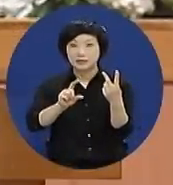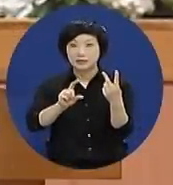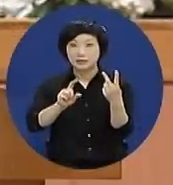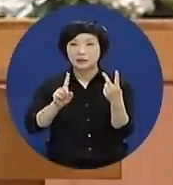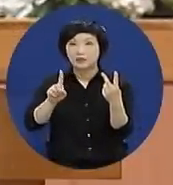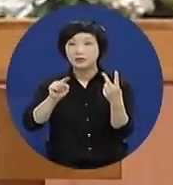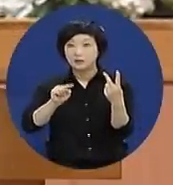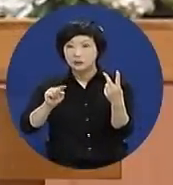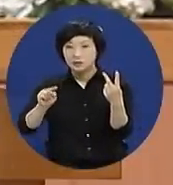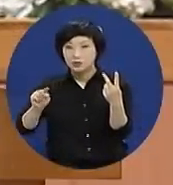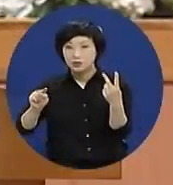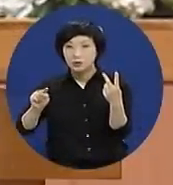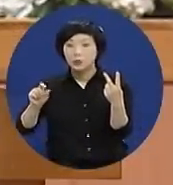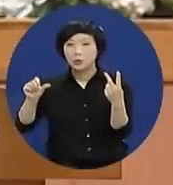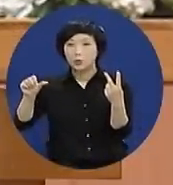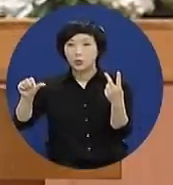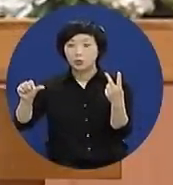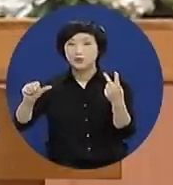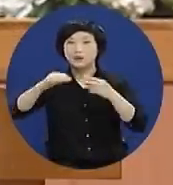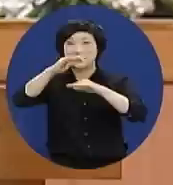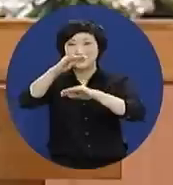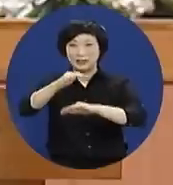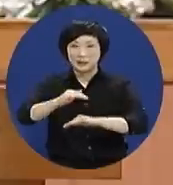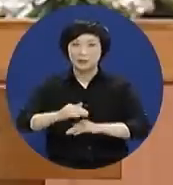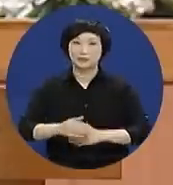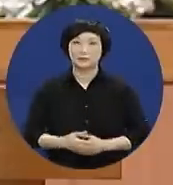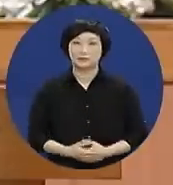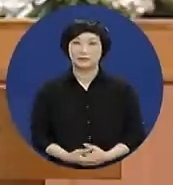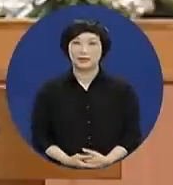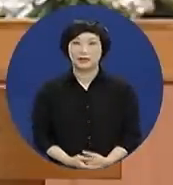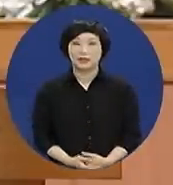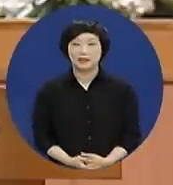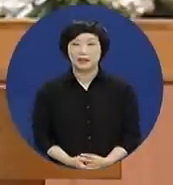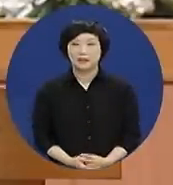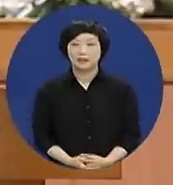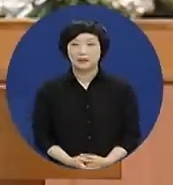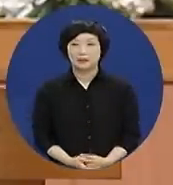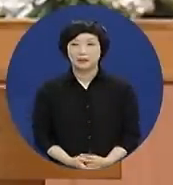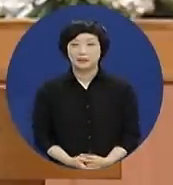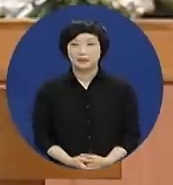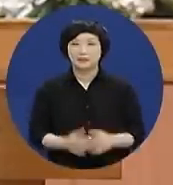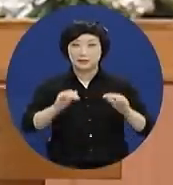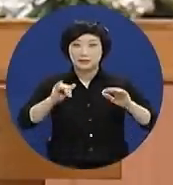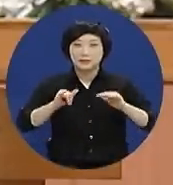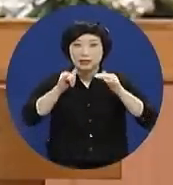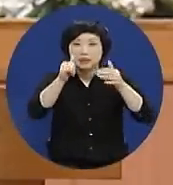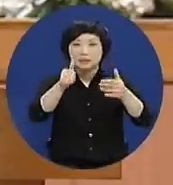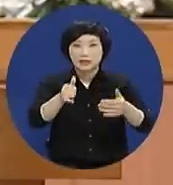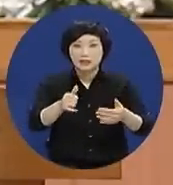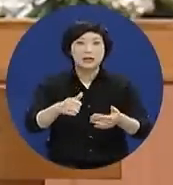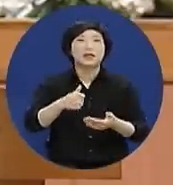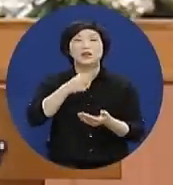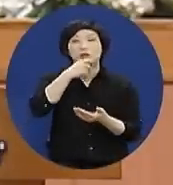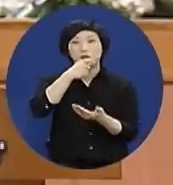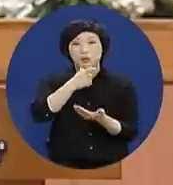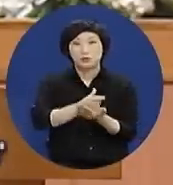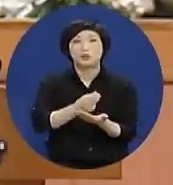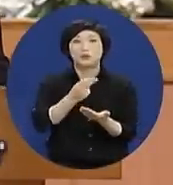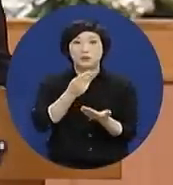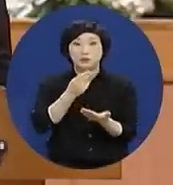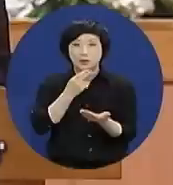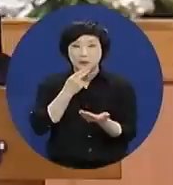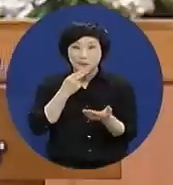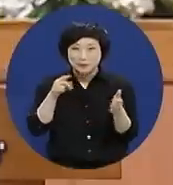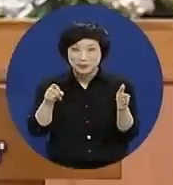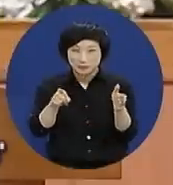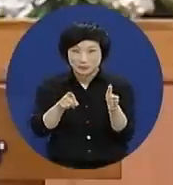生かしあなた方が救われたのはただ恵みによるのですメンエペソ人の手紙2章